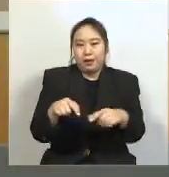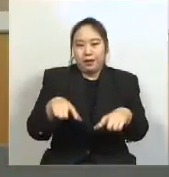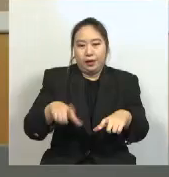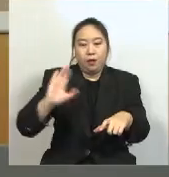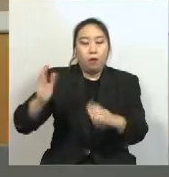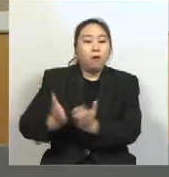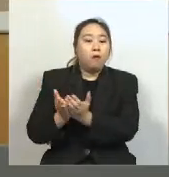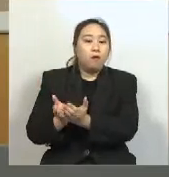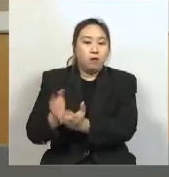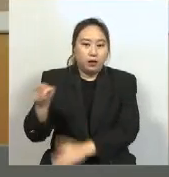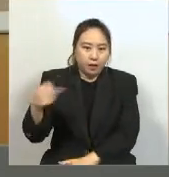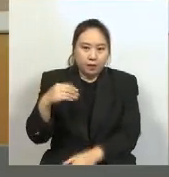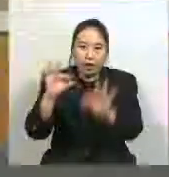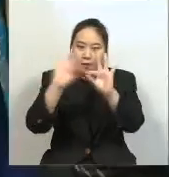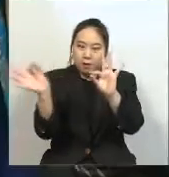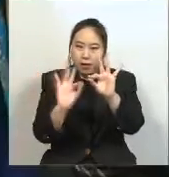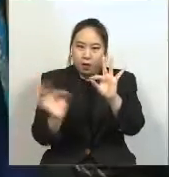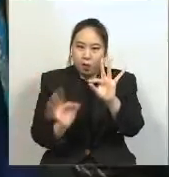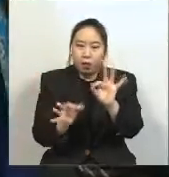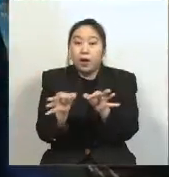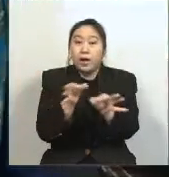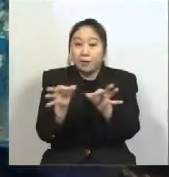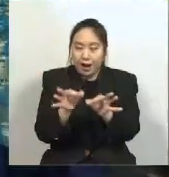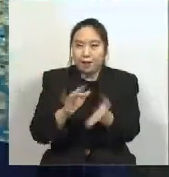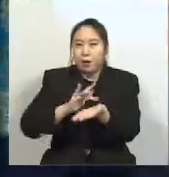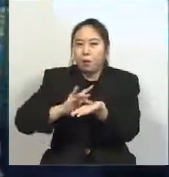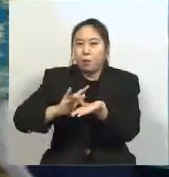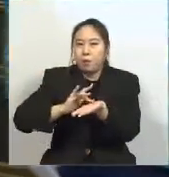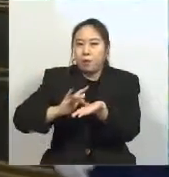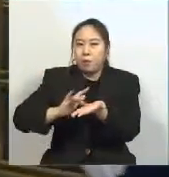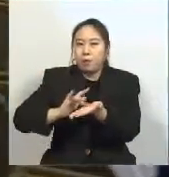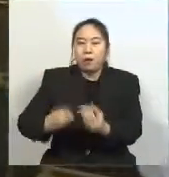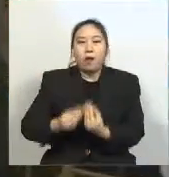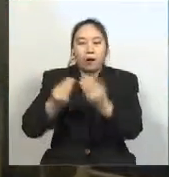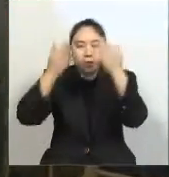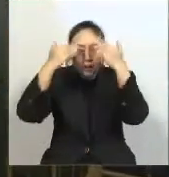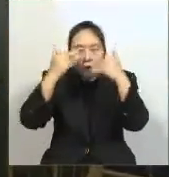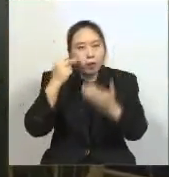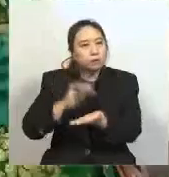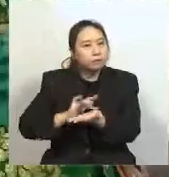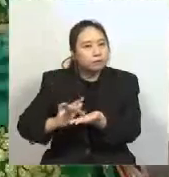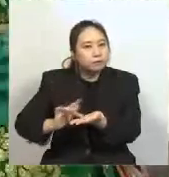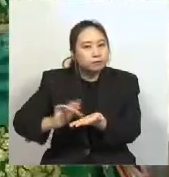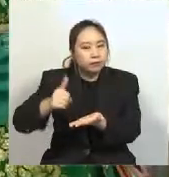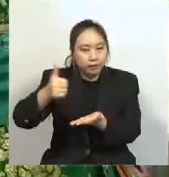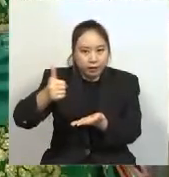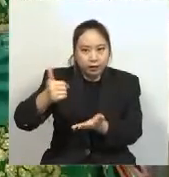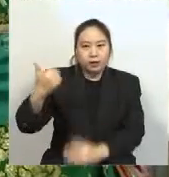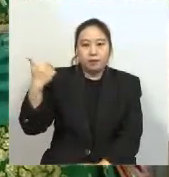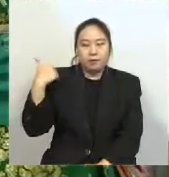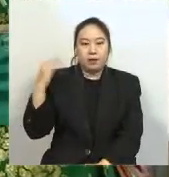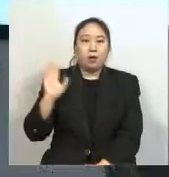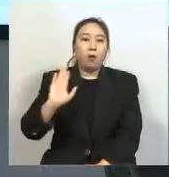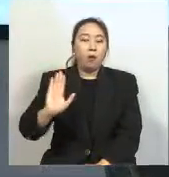พระที่นั่งพร้อมคำอธิบายเป็นอักษรเบลเอื้อประโยชน์ต่อผู้พิการทางสายตาและจัดแสดงเครื่องแต่งก